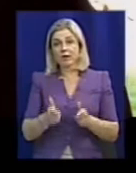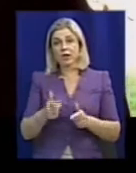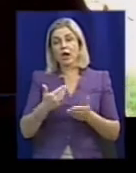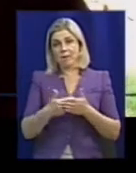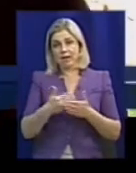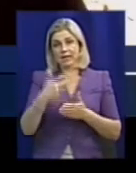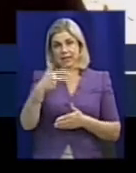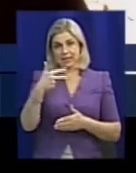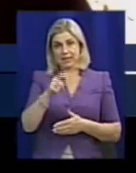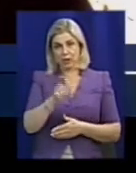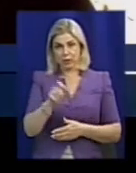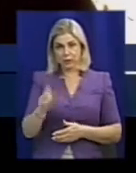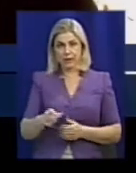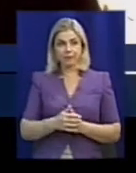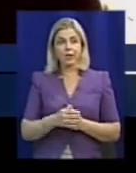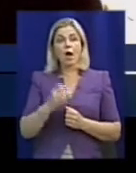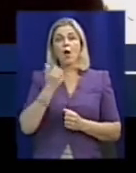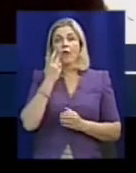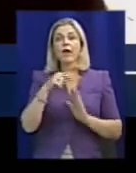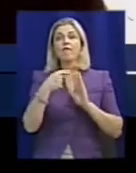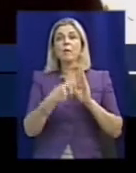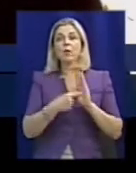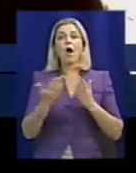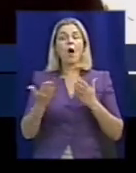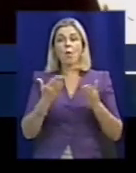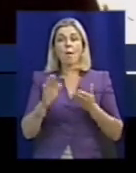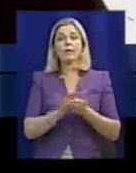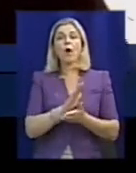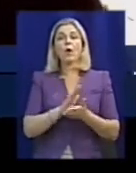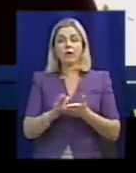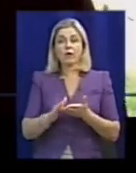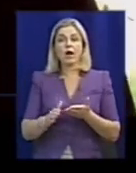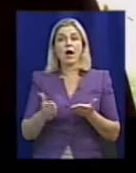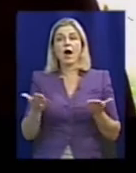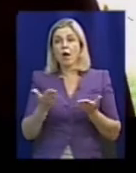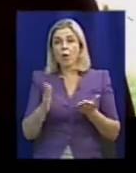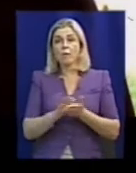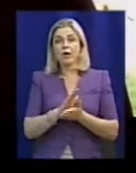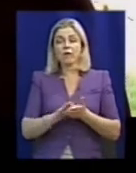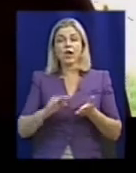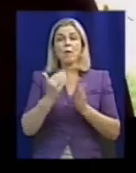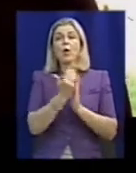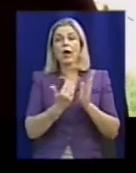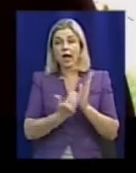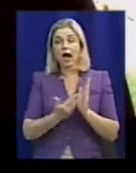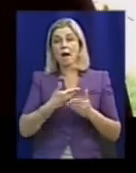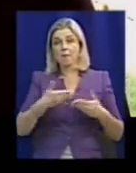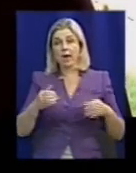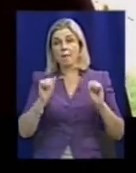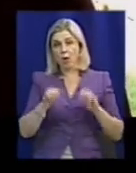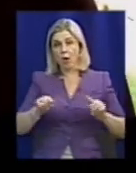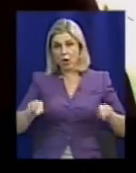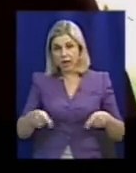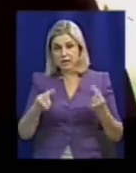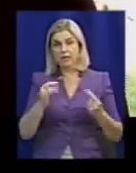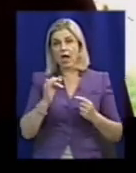вопрос, какой благотворительный проект бы мы могли организовать. Коли постало питання, який благодійний проект ми могли б організувати, як могли